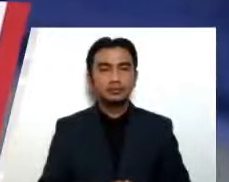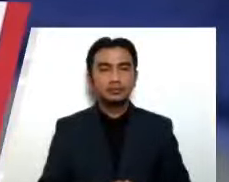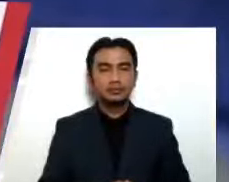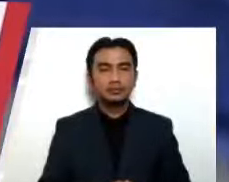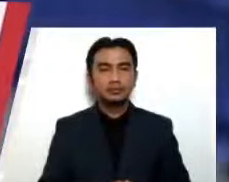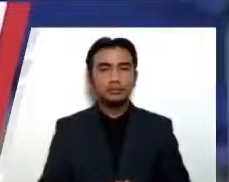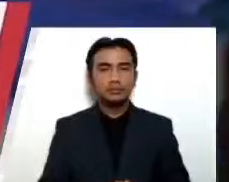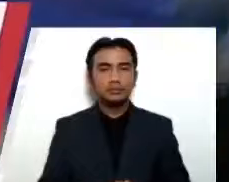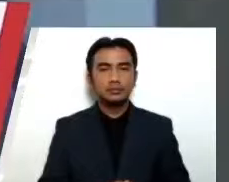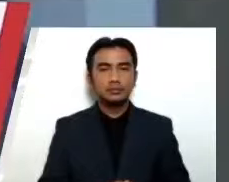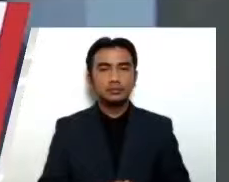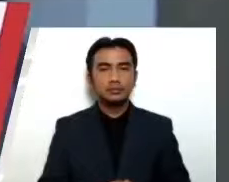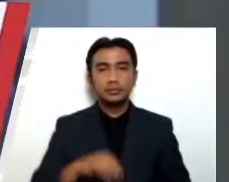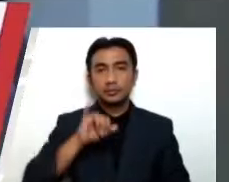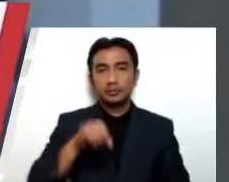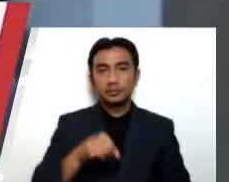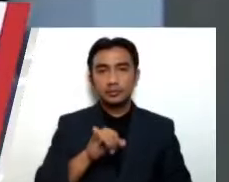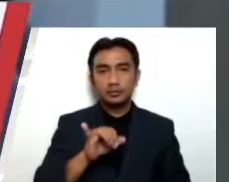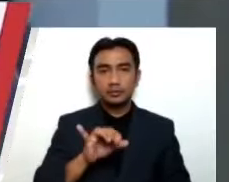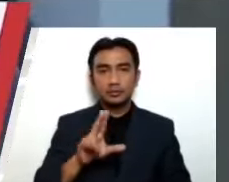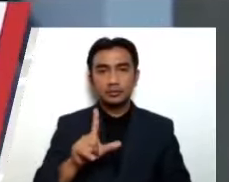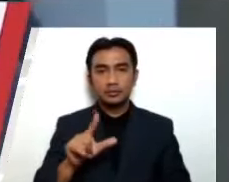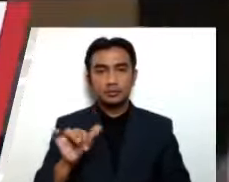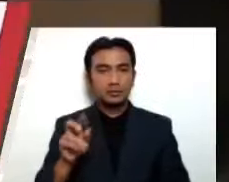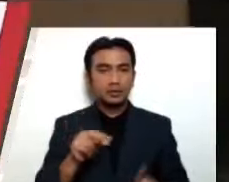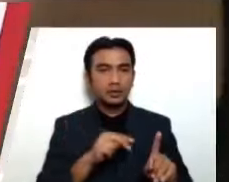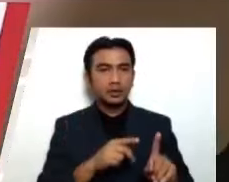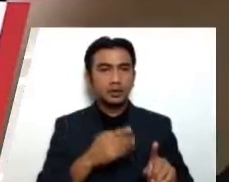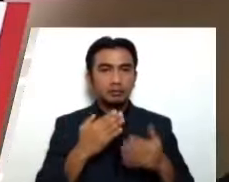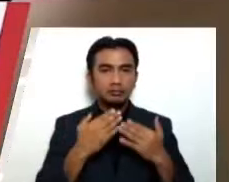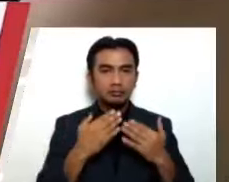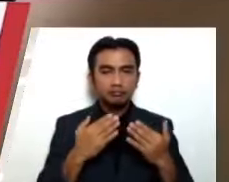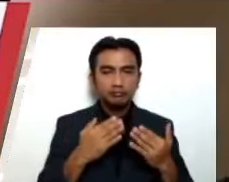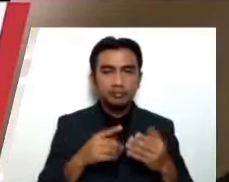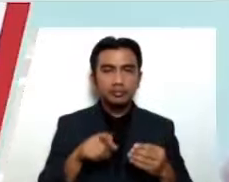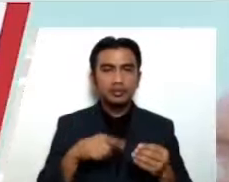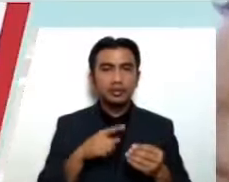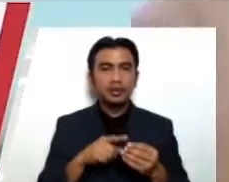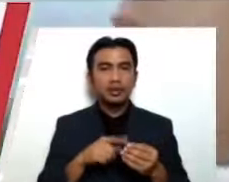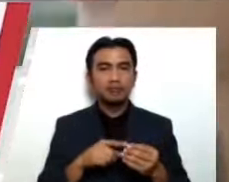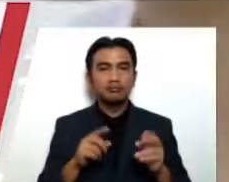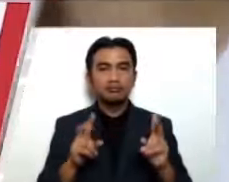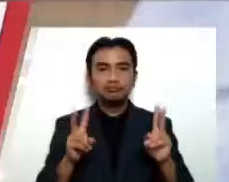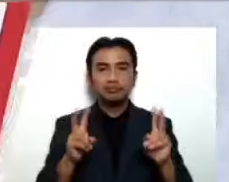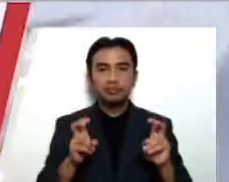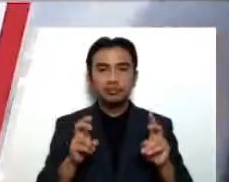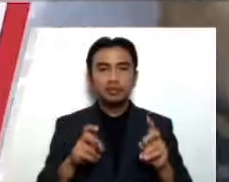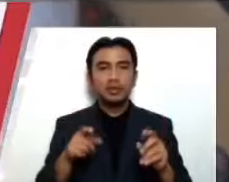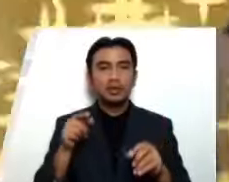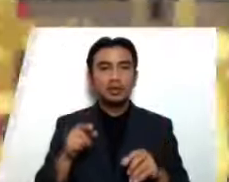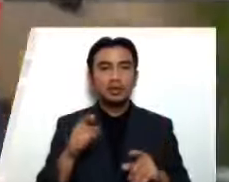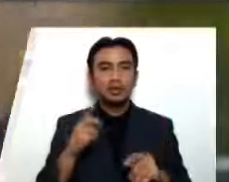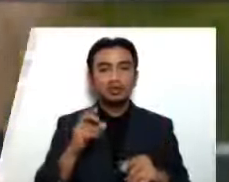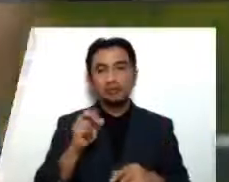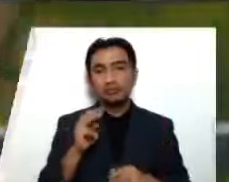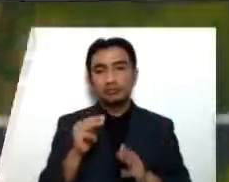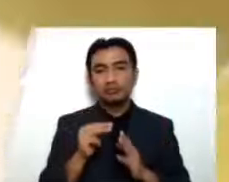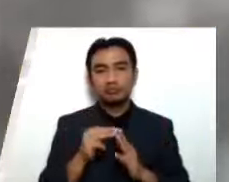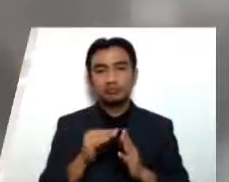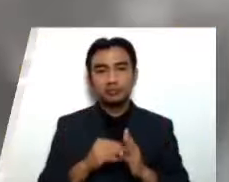Jillian Ward, thankful sa 100 weeks ng pag-ere at 12 billion views ng Abot-Kamay na Pangarap.